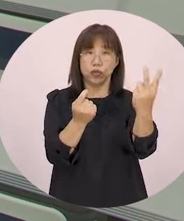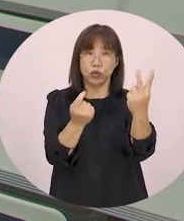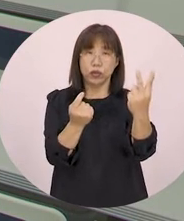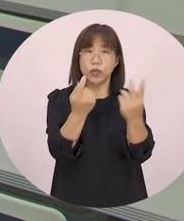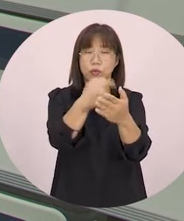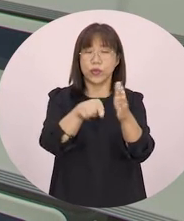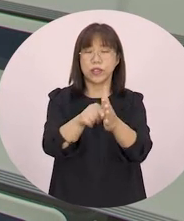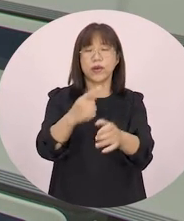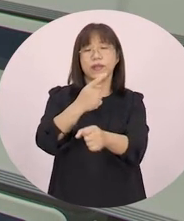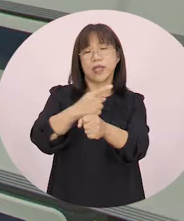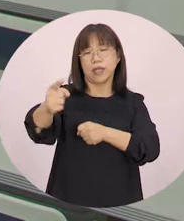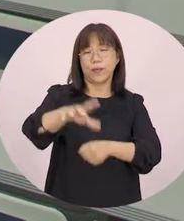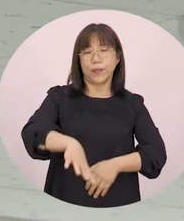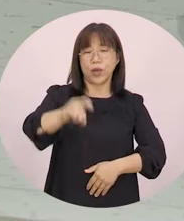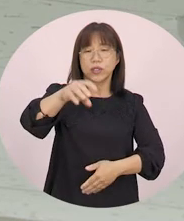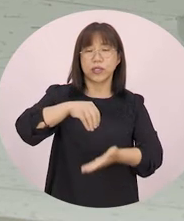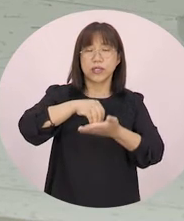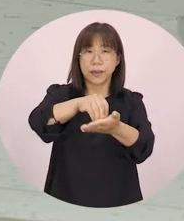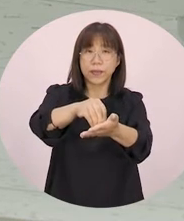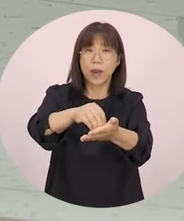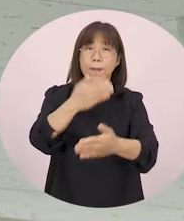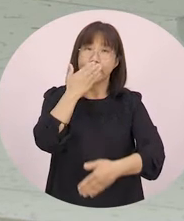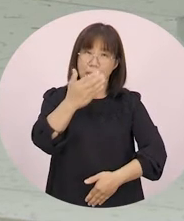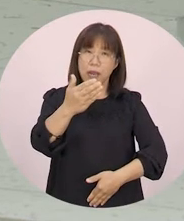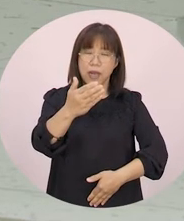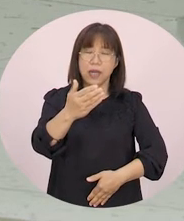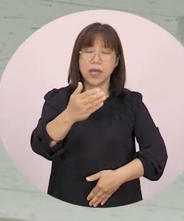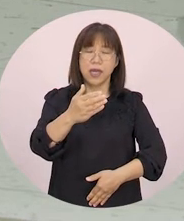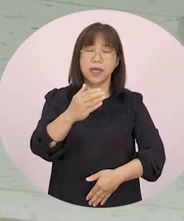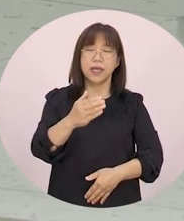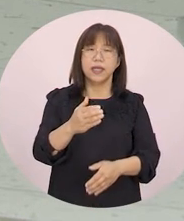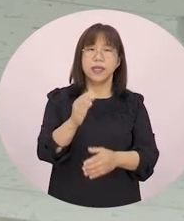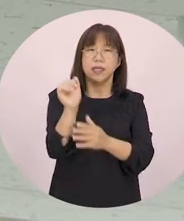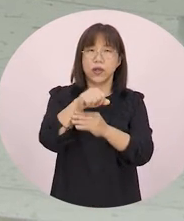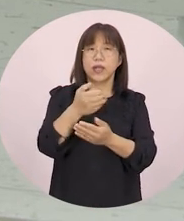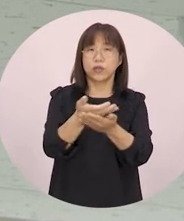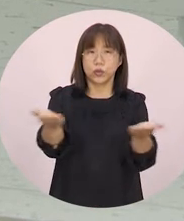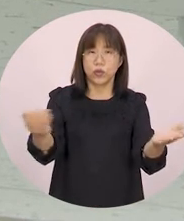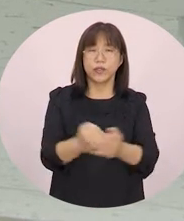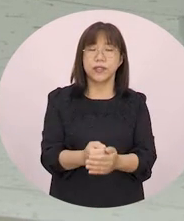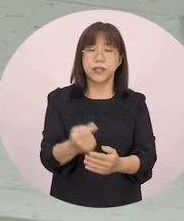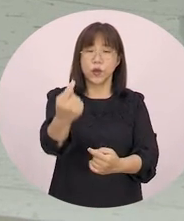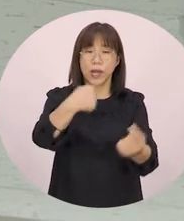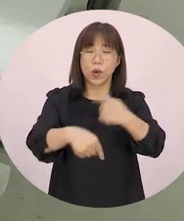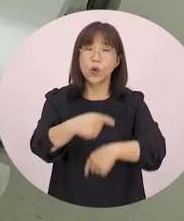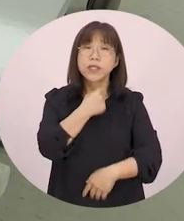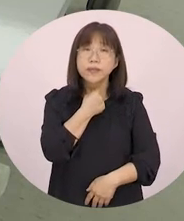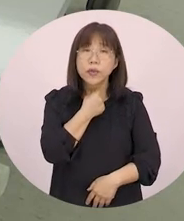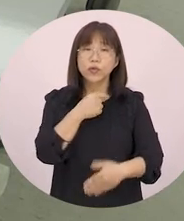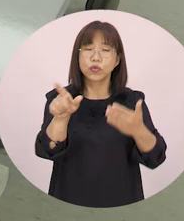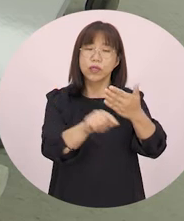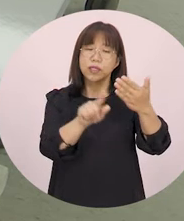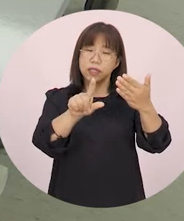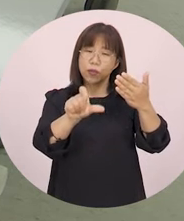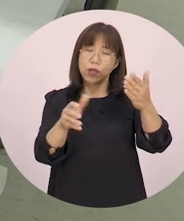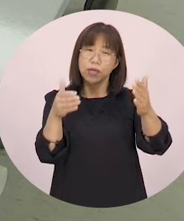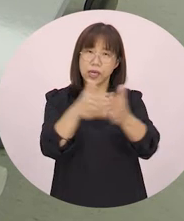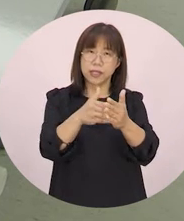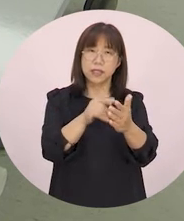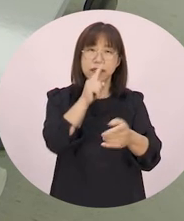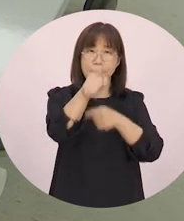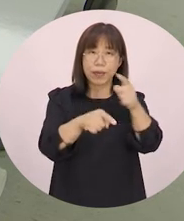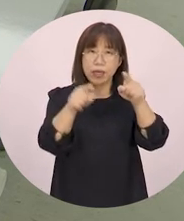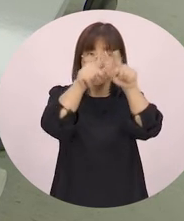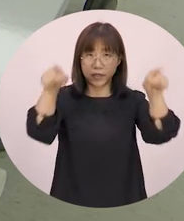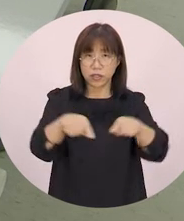팀에게는 내년도 사회적 기업가 육성 사업에 우선 참가하는 혜택도 주어집니다 참여를 희망하는 구미는 9월